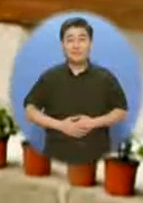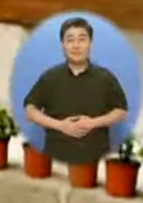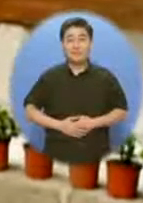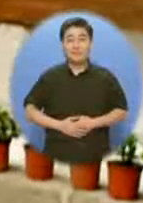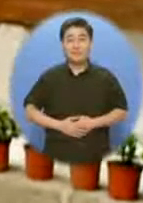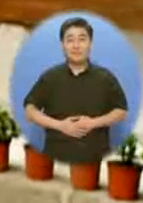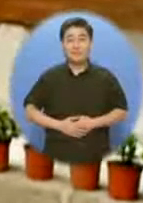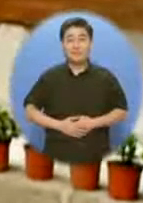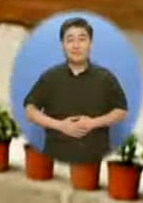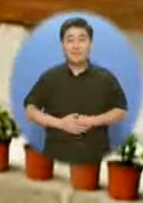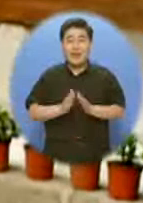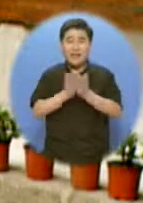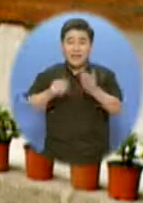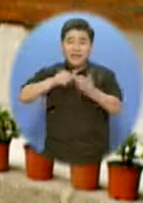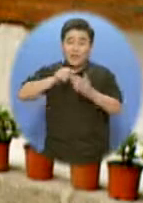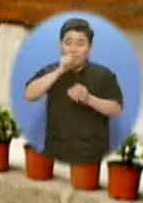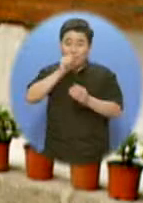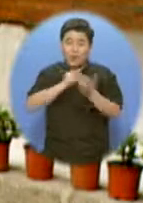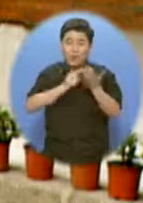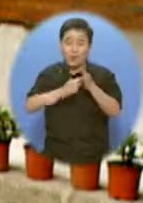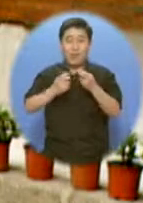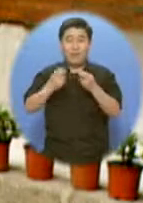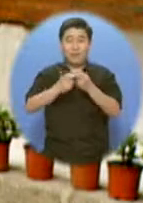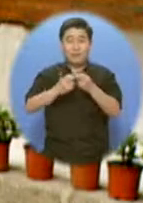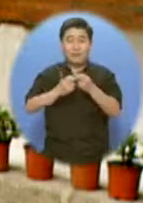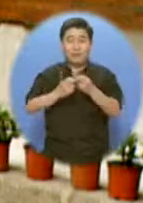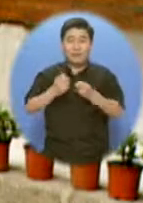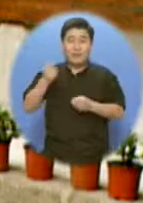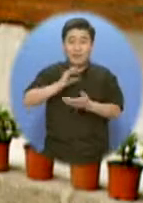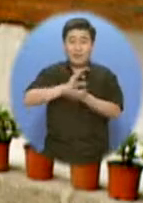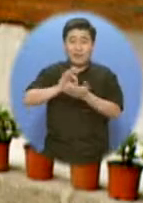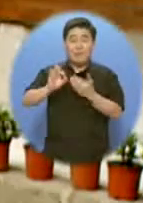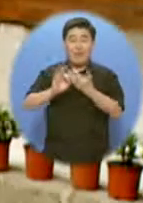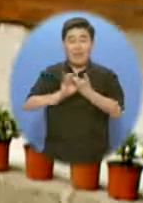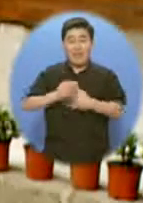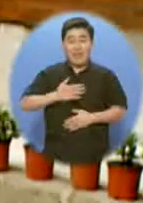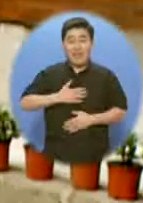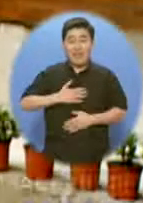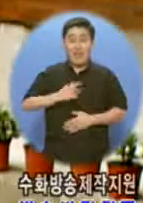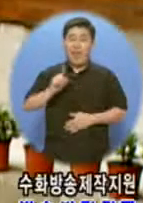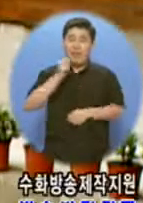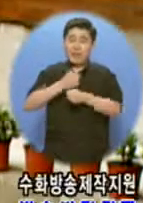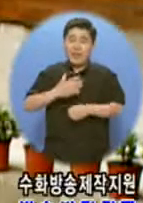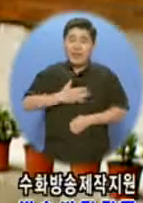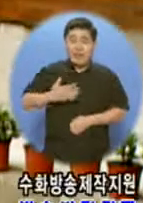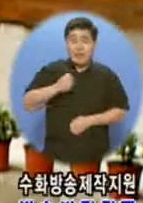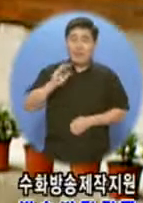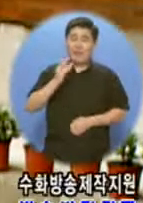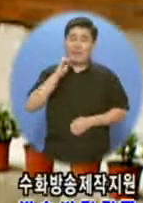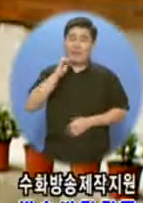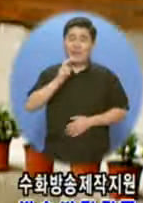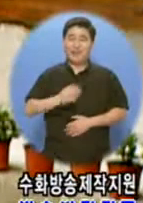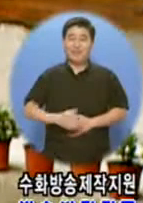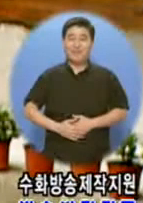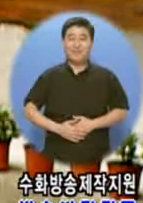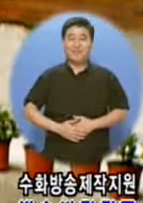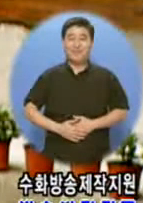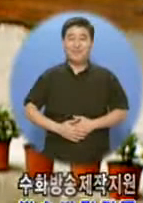바랍니다 책속에 좋은 표현들 자꾸 쓰다 보면 어느새 내 것이